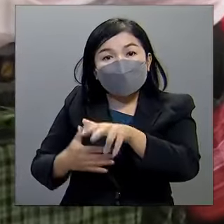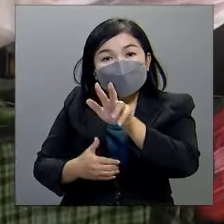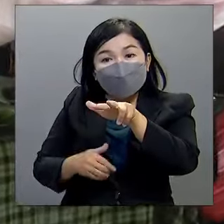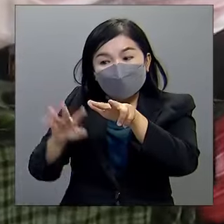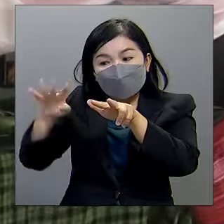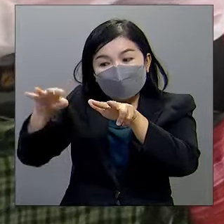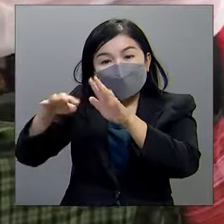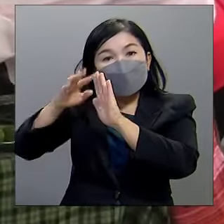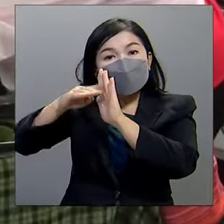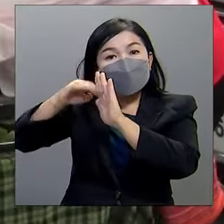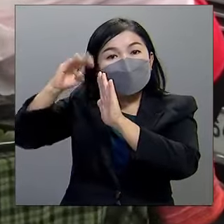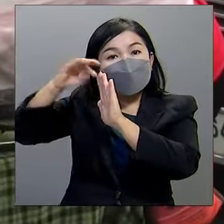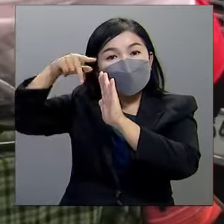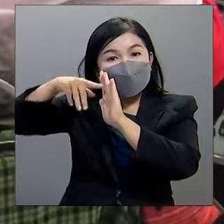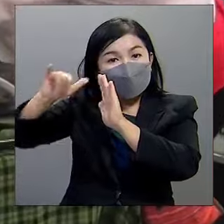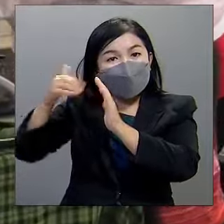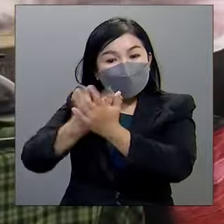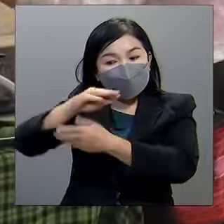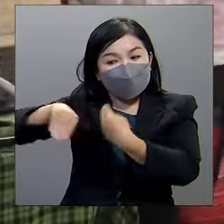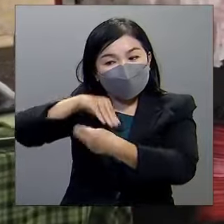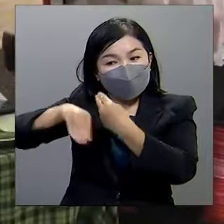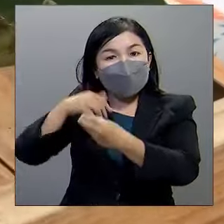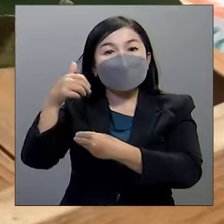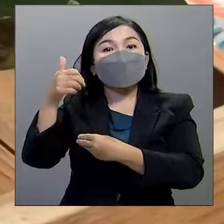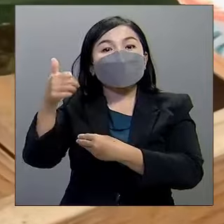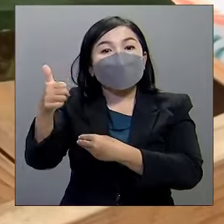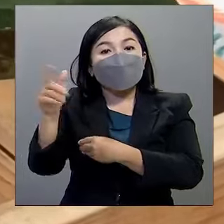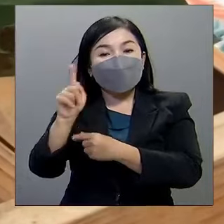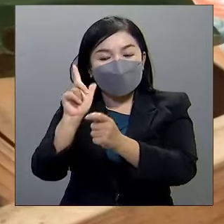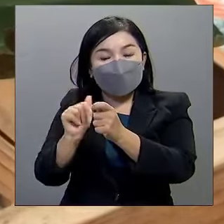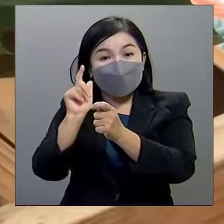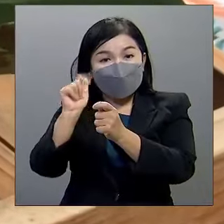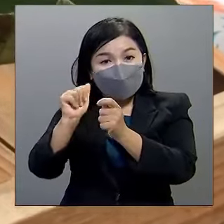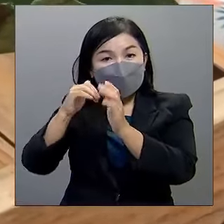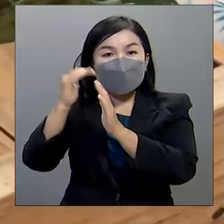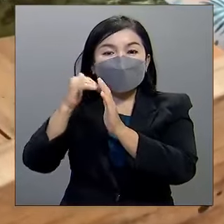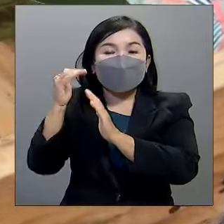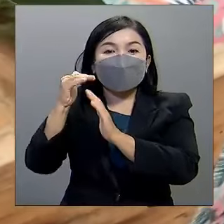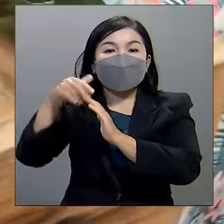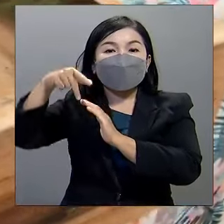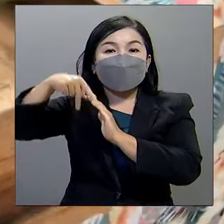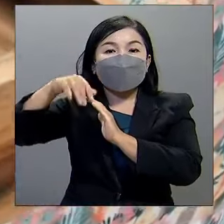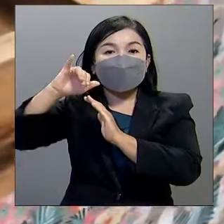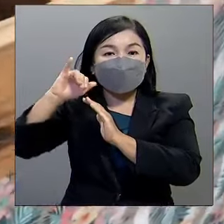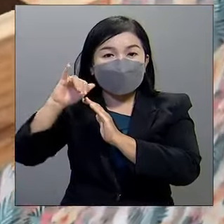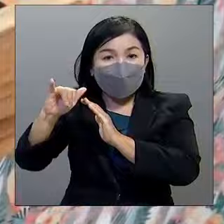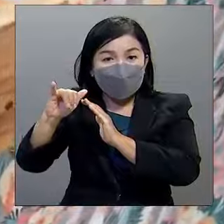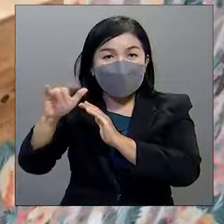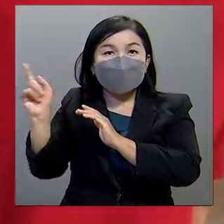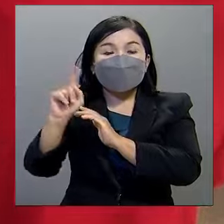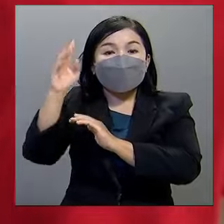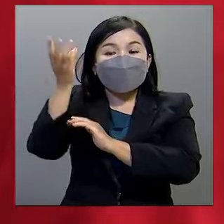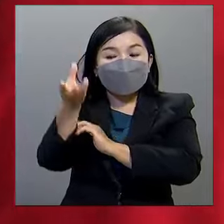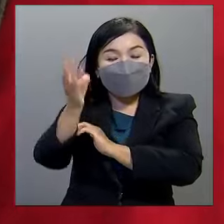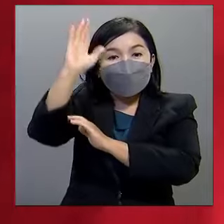าก็ได้ตังค์เจ้าในพื้นที่ตำบลบ้านต๋อมอำเภอเมืองจังหวัดพะเยาค่ะเจ้าของร้านนะคะเขานำข้าวห่อใบบัวออกม